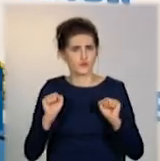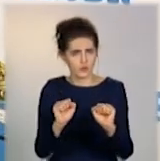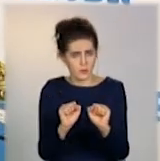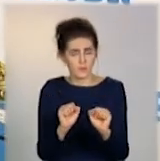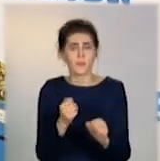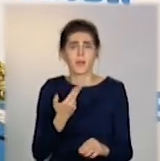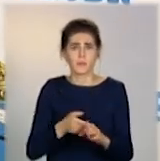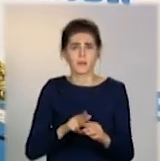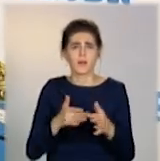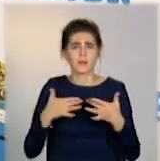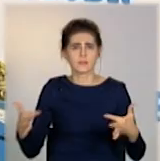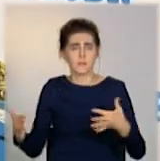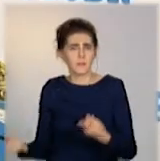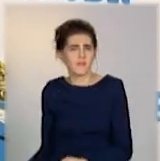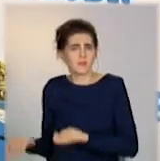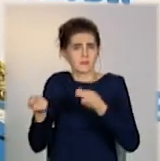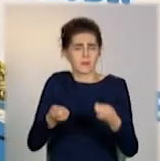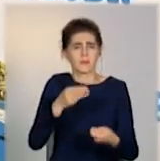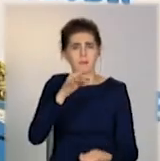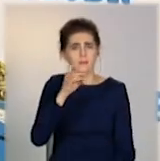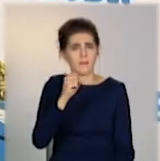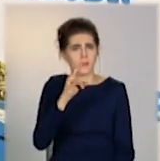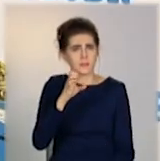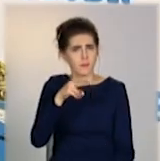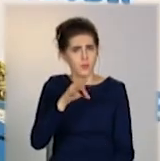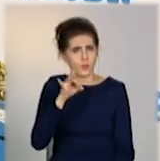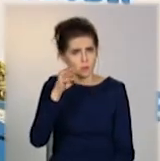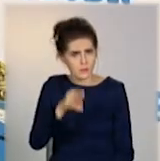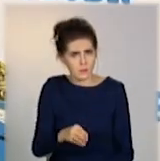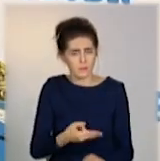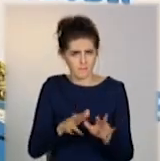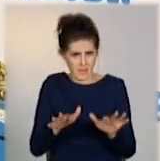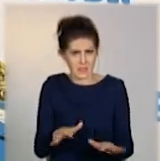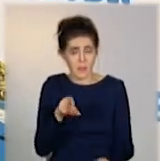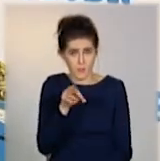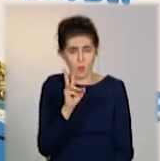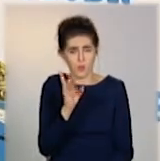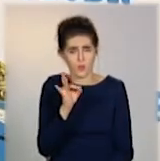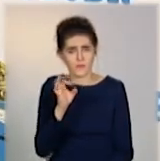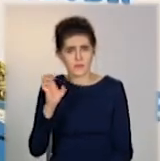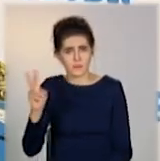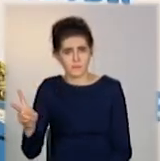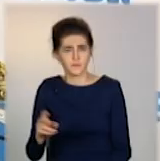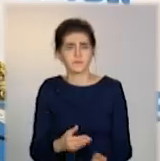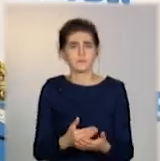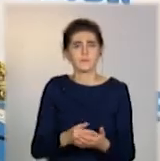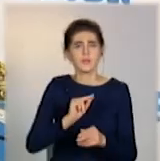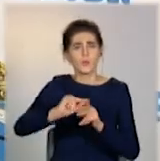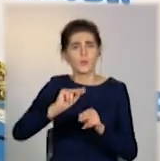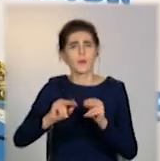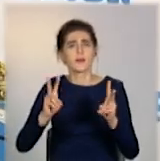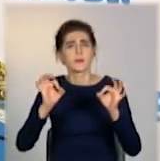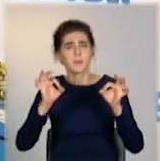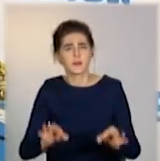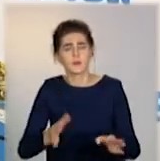ялинки. Також транспортування ялинки з цієї конструкції до міста Покровська. Навчання персоналу, який буде збирати,